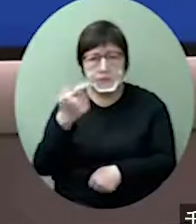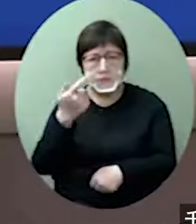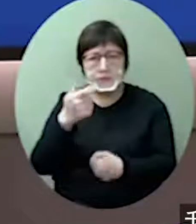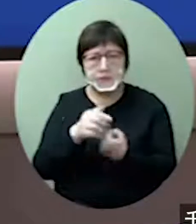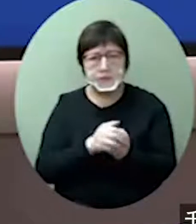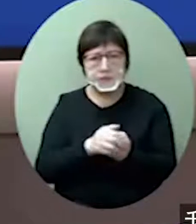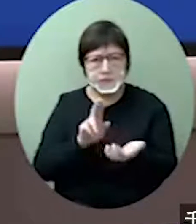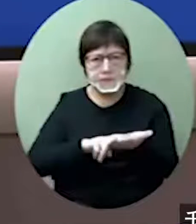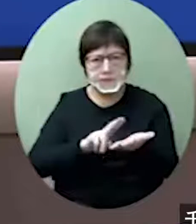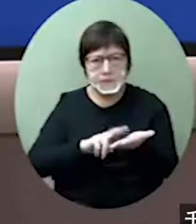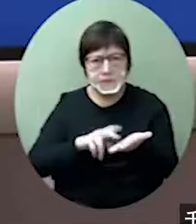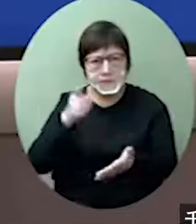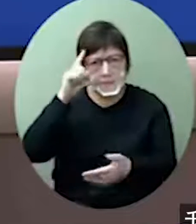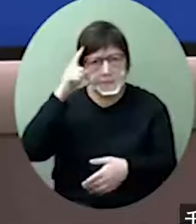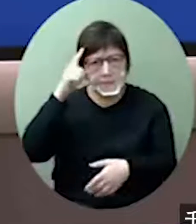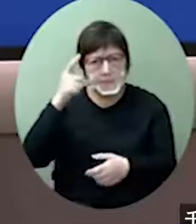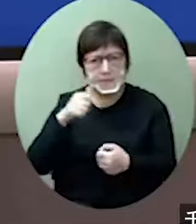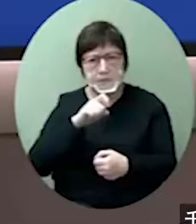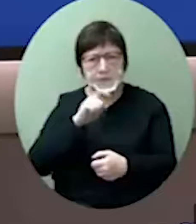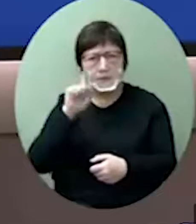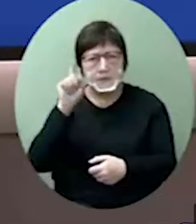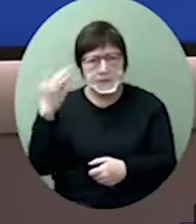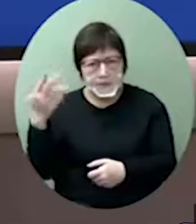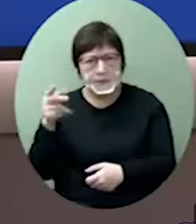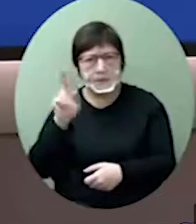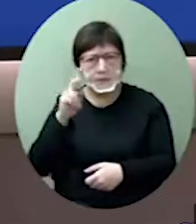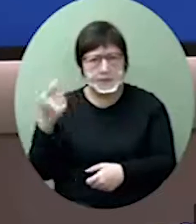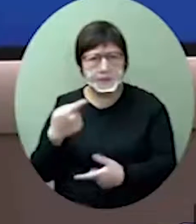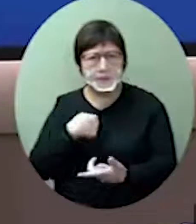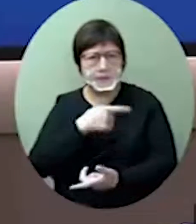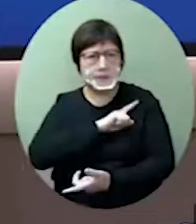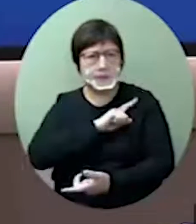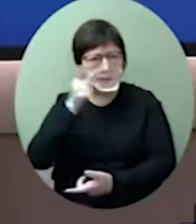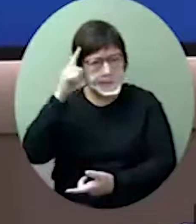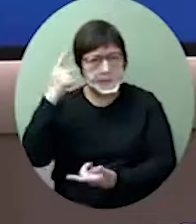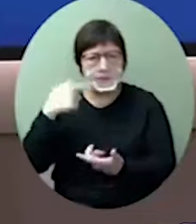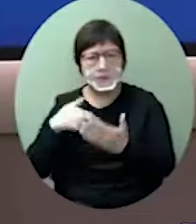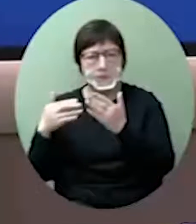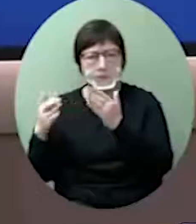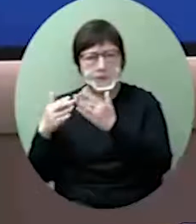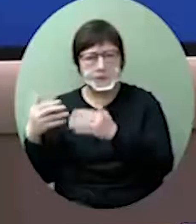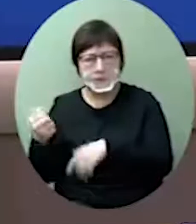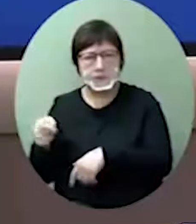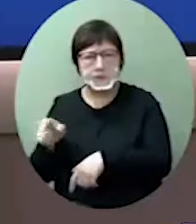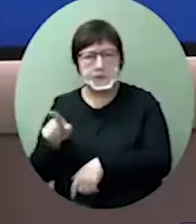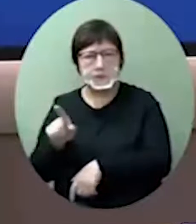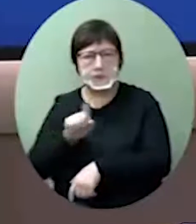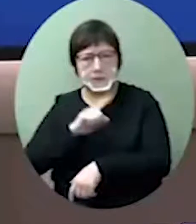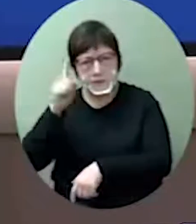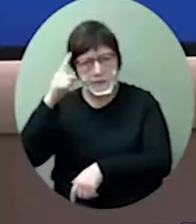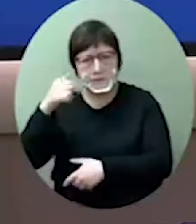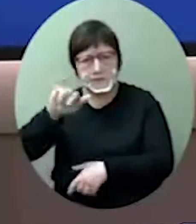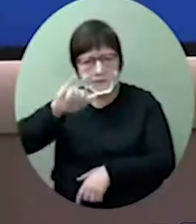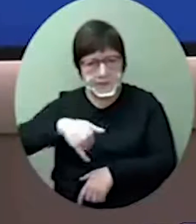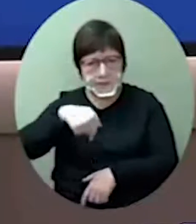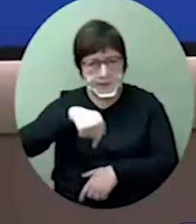我相信而家每日即係慳地做100多萬，因為我自己係日日做，我啲局長日日做，我哋翻呢個寫字樓咧，好大部